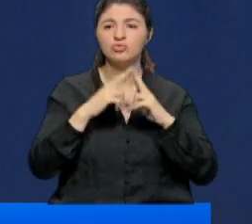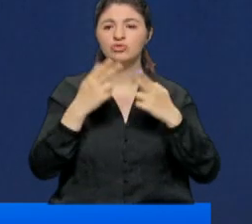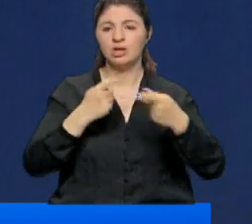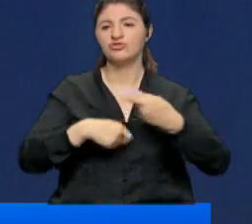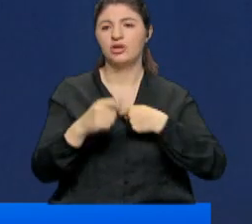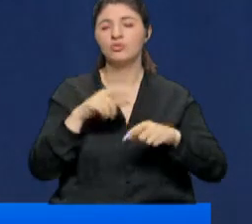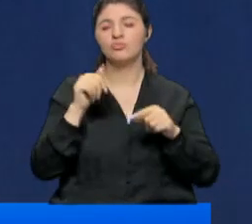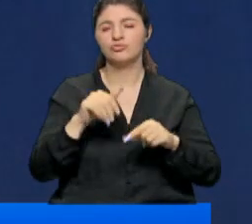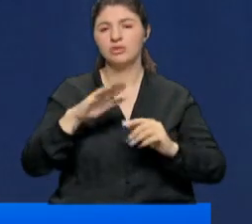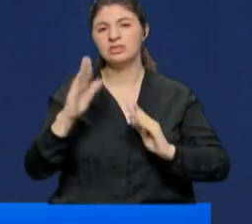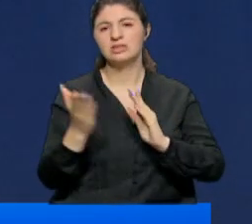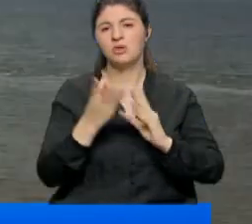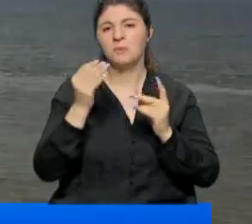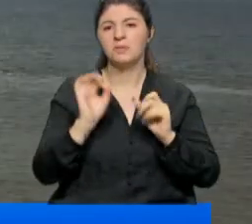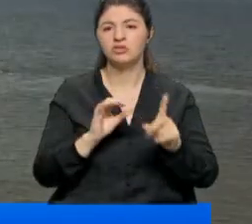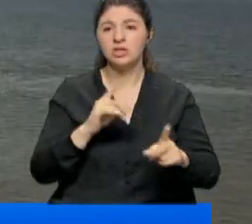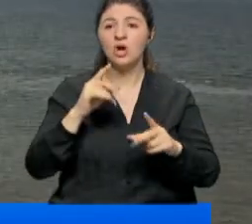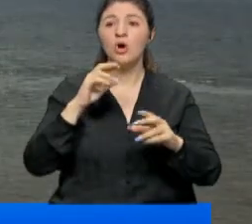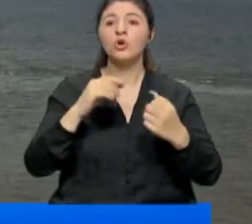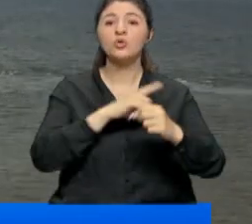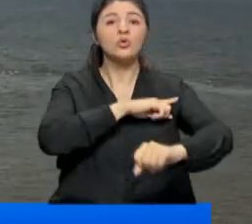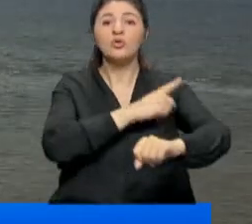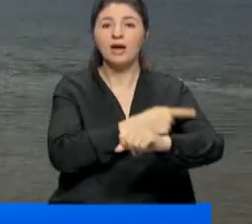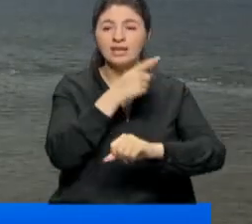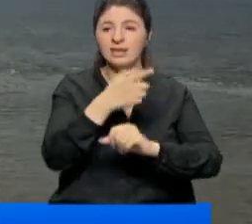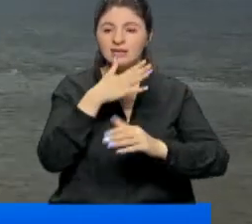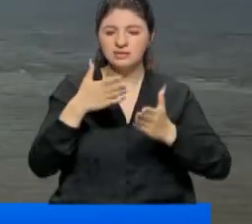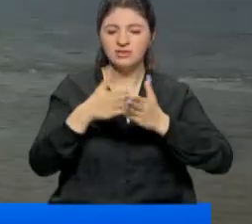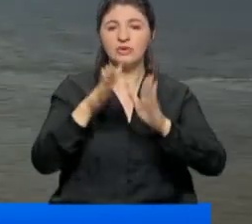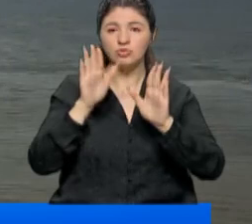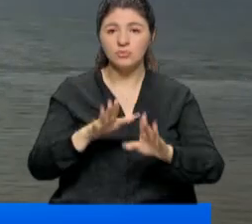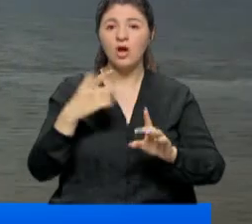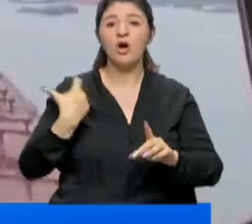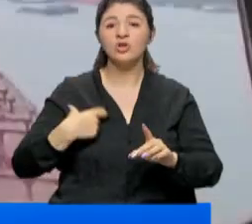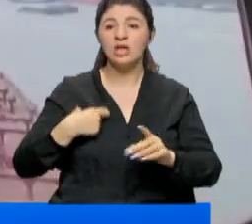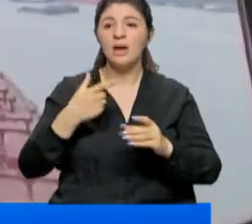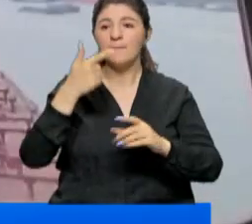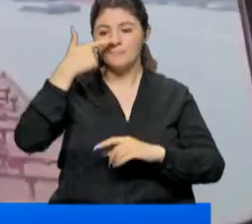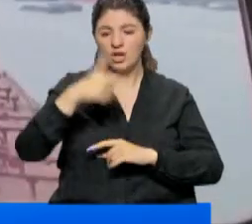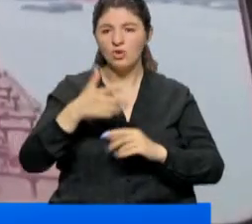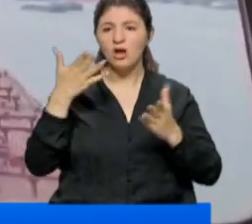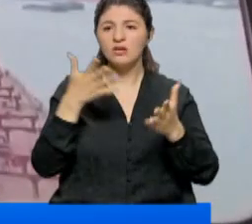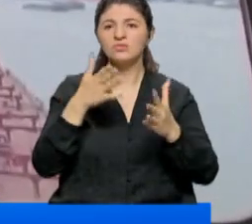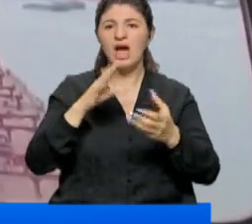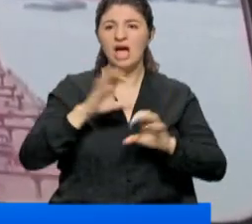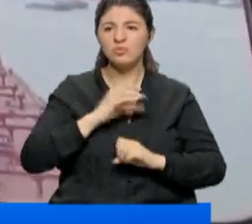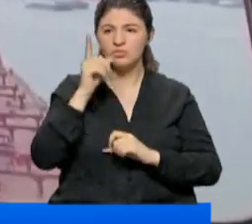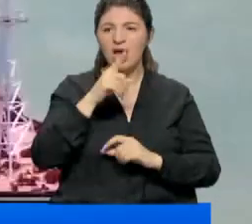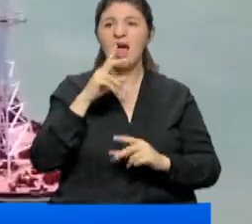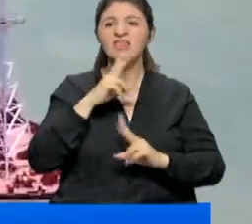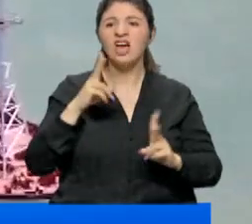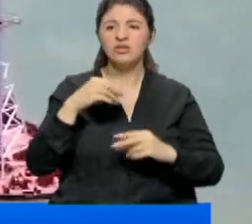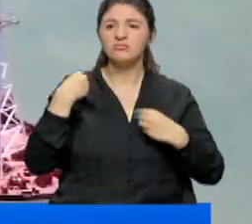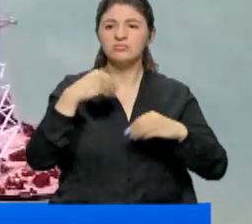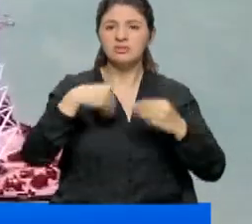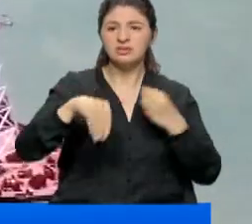dünya ticaretinde de bugün darbe vurmaya başladı kuvvette Deniz trafiğinin durması özellikle petrolojisi net kelimesinden dolayı enerji arz